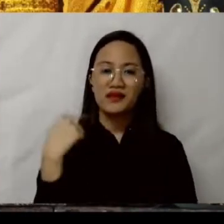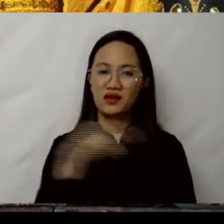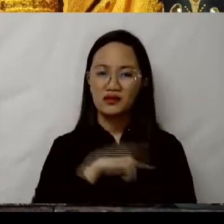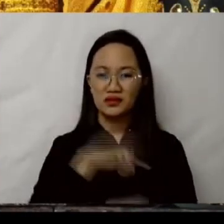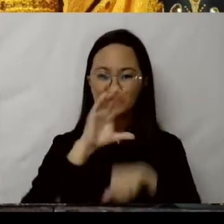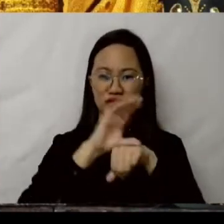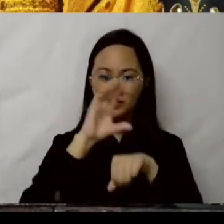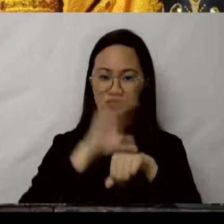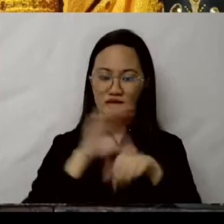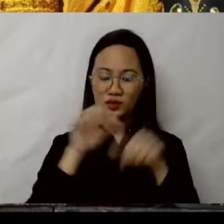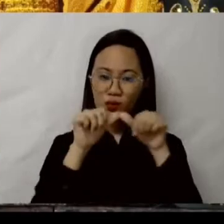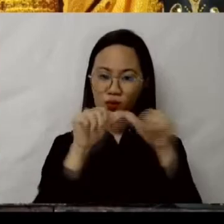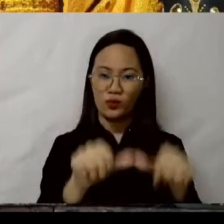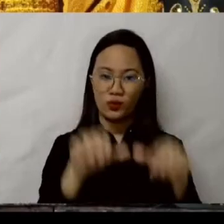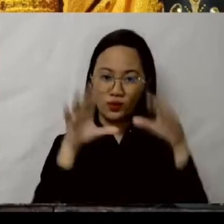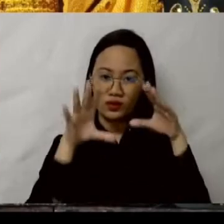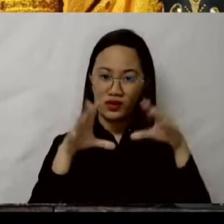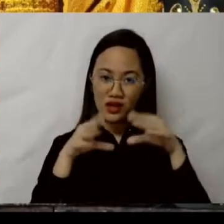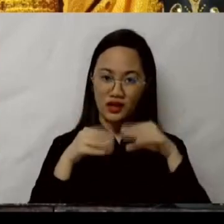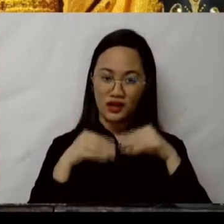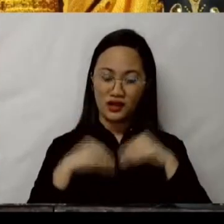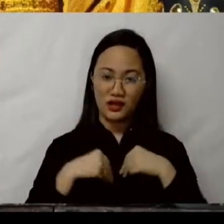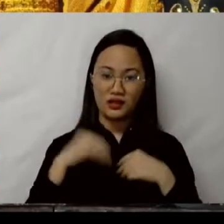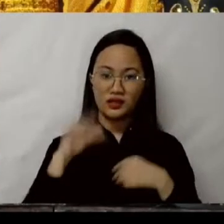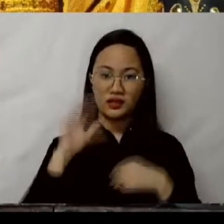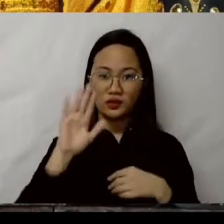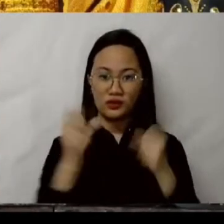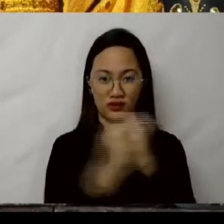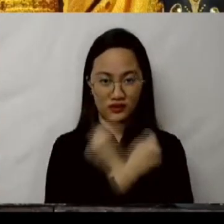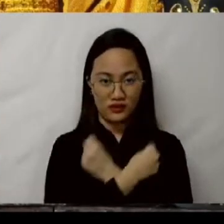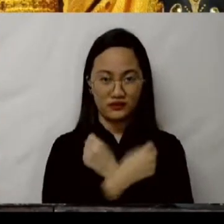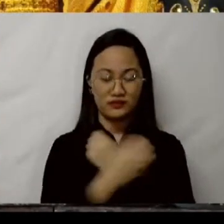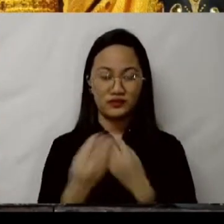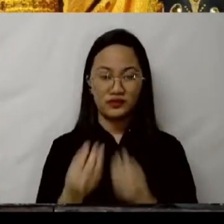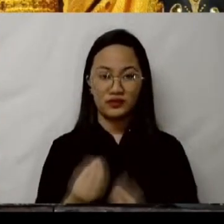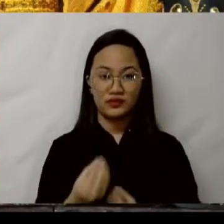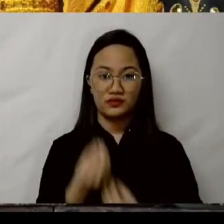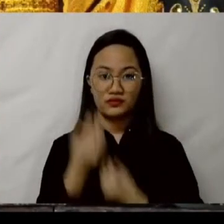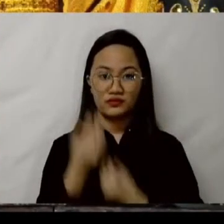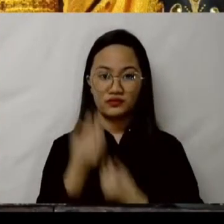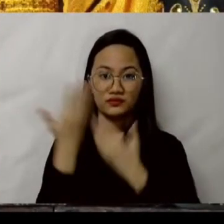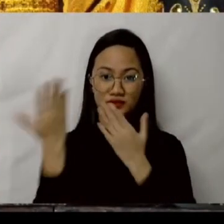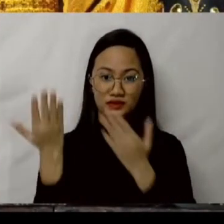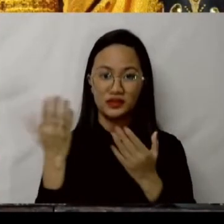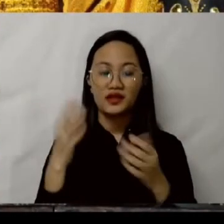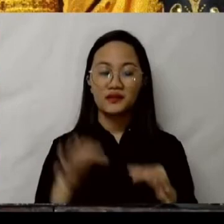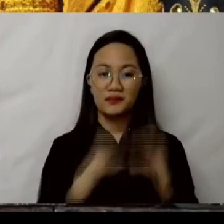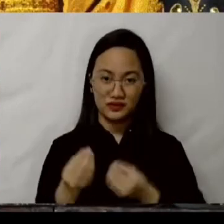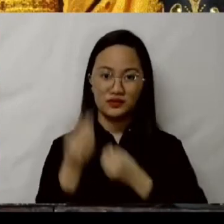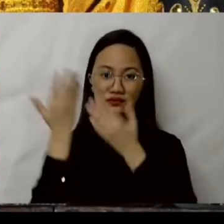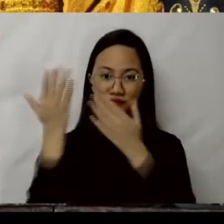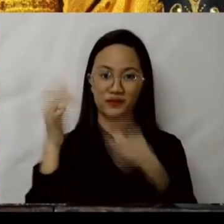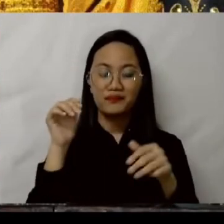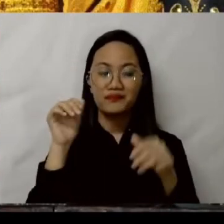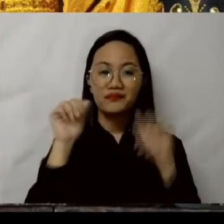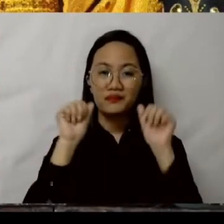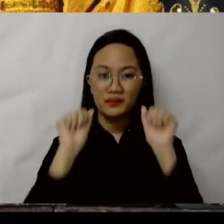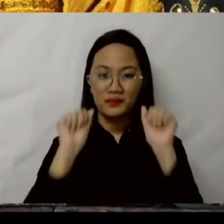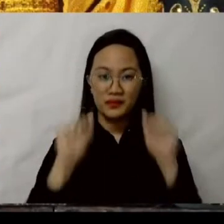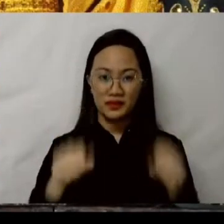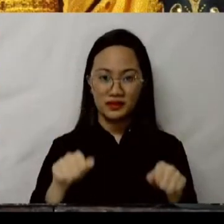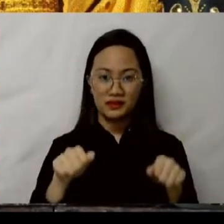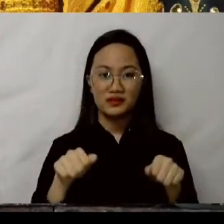tumatanggap ng inyong love offerings at mass offerings. Maaari po itong i-deposit sa Metro Bank Tondo Gagalangin